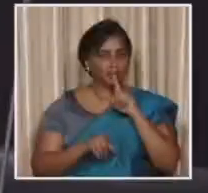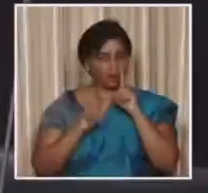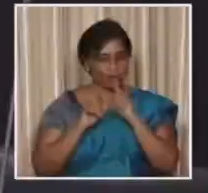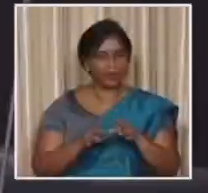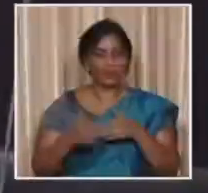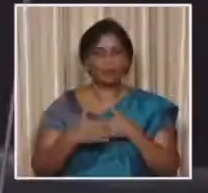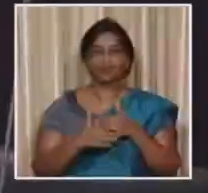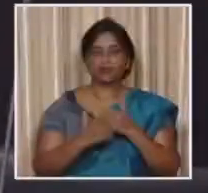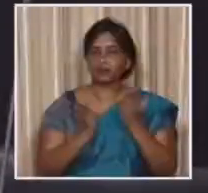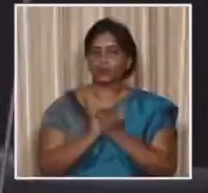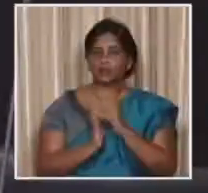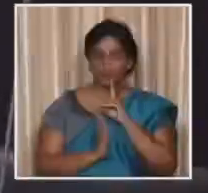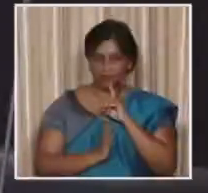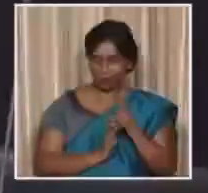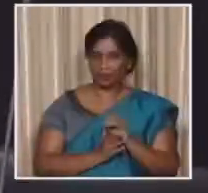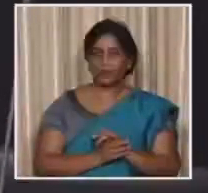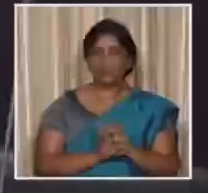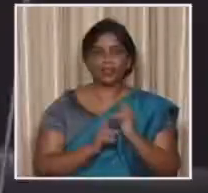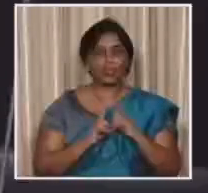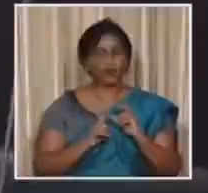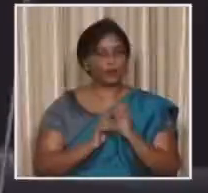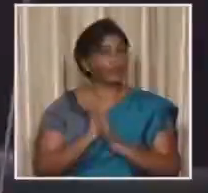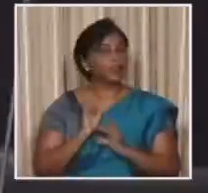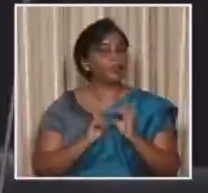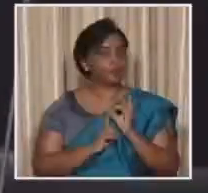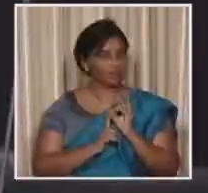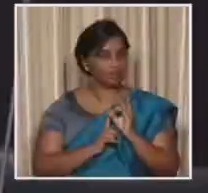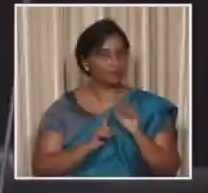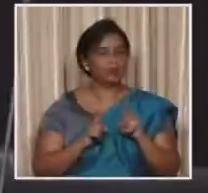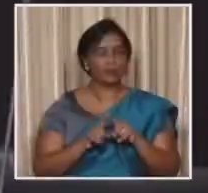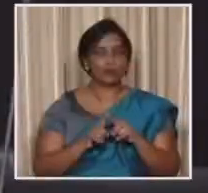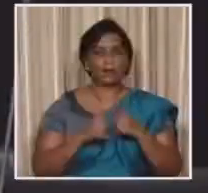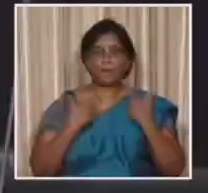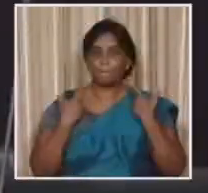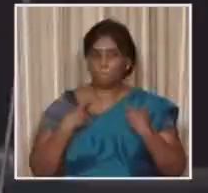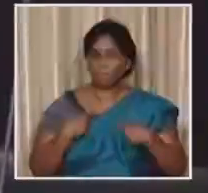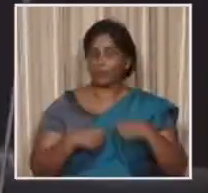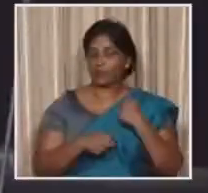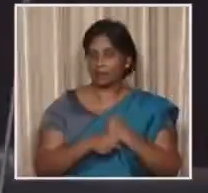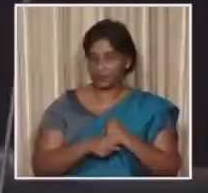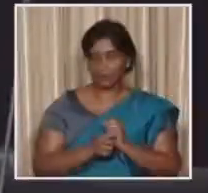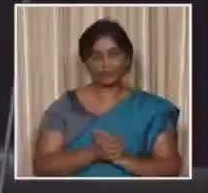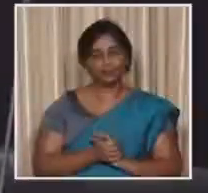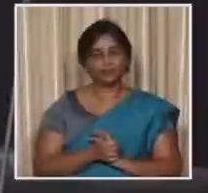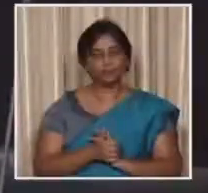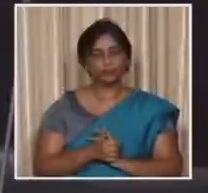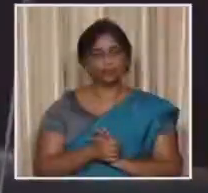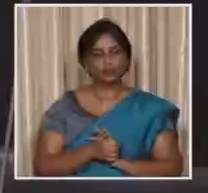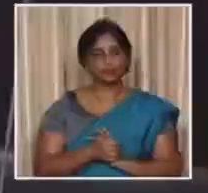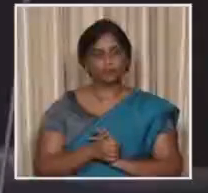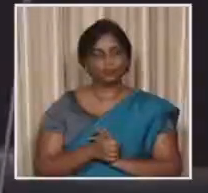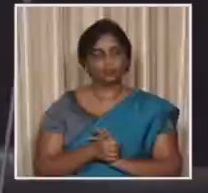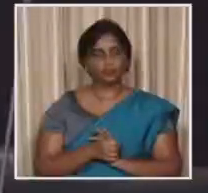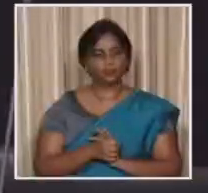කැබිනට් පත්‍රිකාවක් දැම්මා අධ්‍යාපන ඇමතිවරයා වශයෙන් මහින්ද රාජපක්ෂ ආණ්ඩුවට.